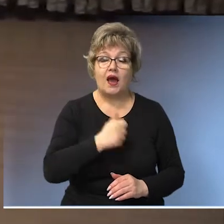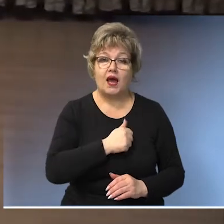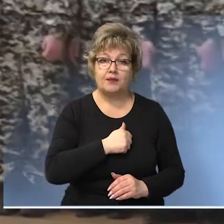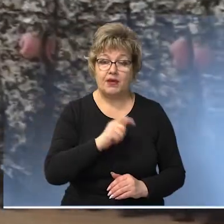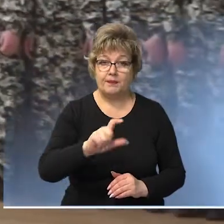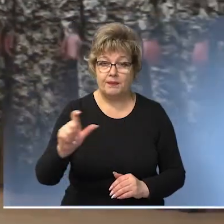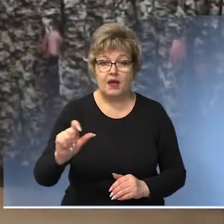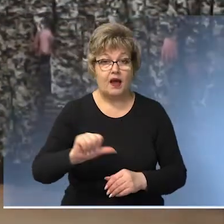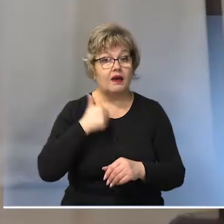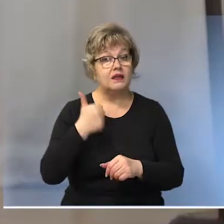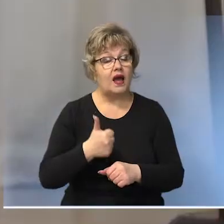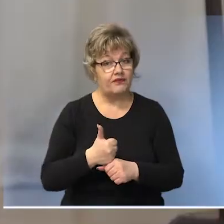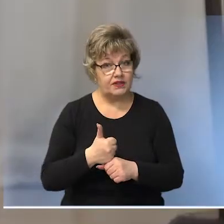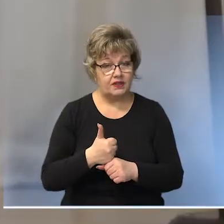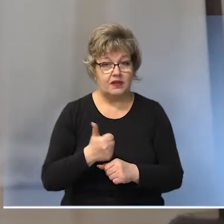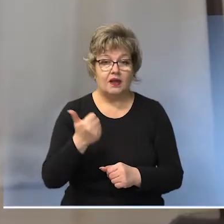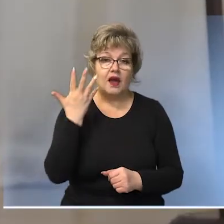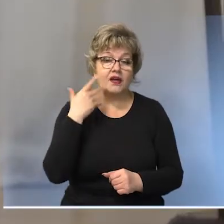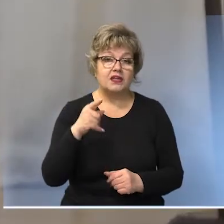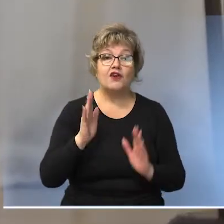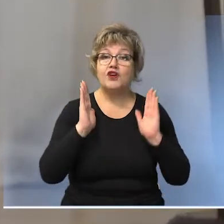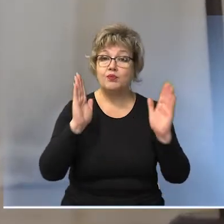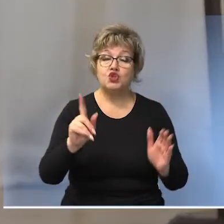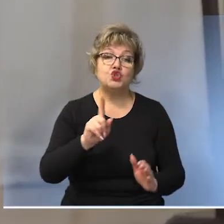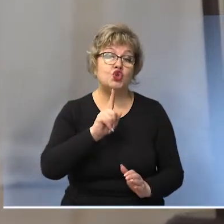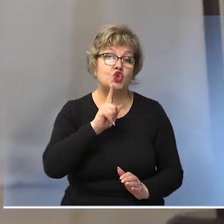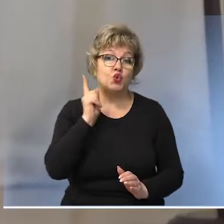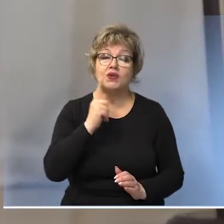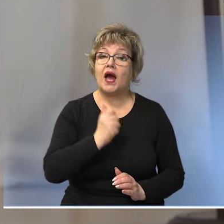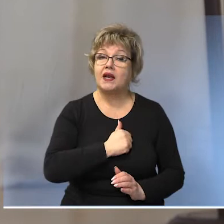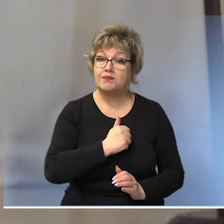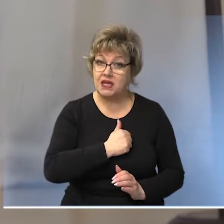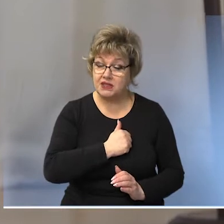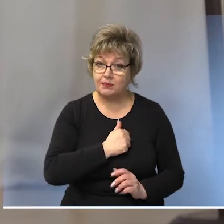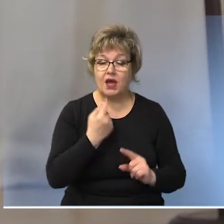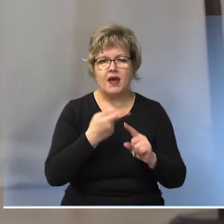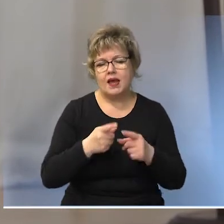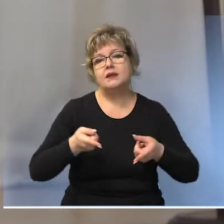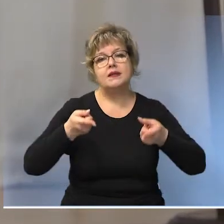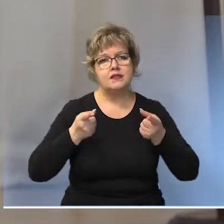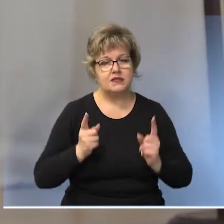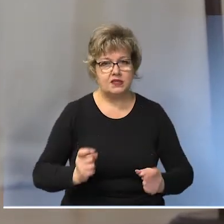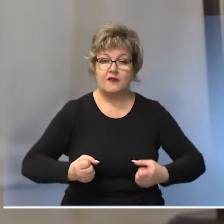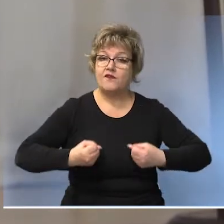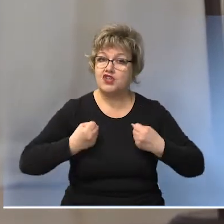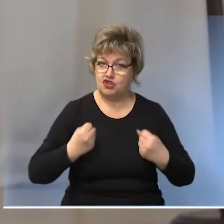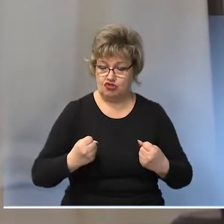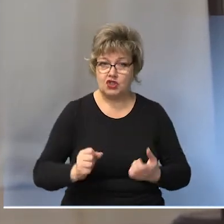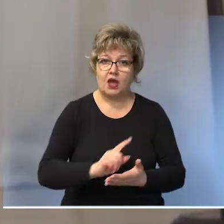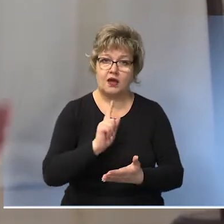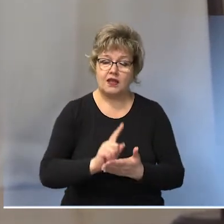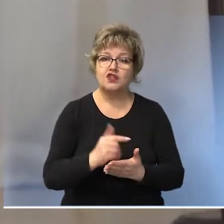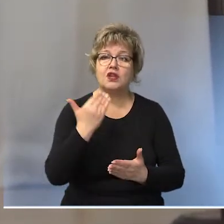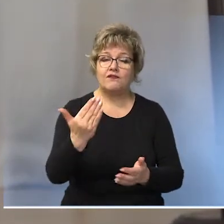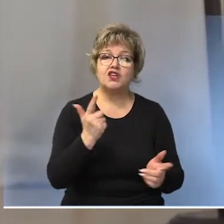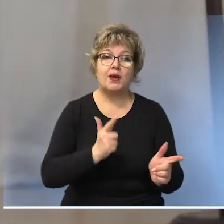«Юнармия». Самое главное, когда вы станете юноармейцами, это, естественно, физическая,